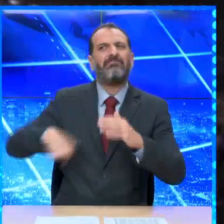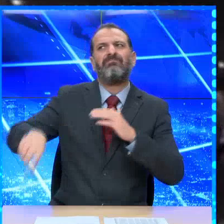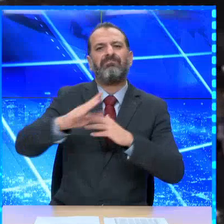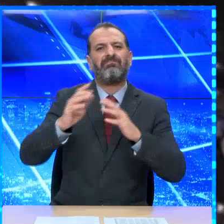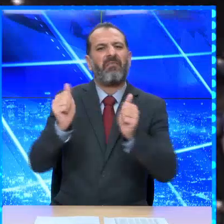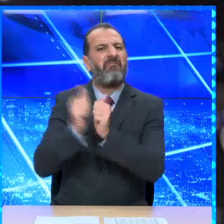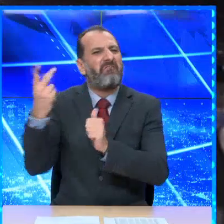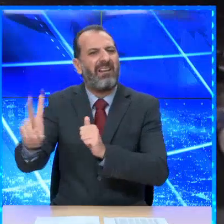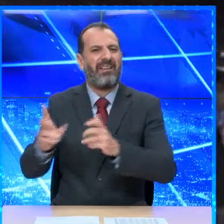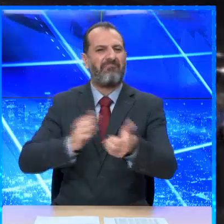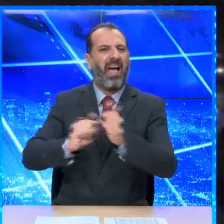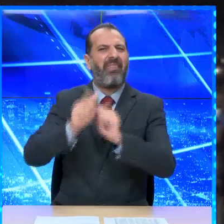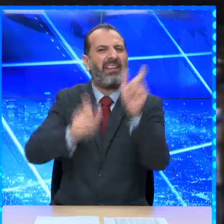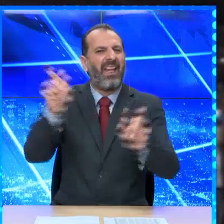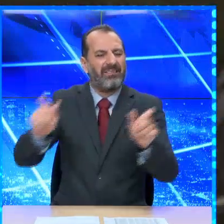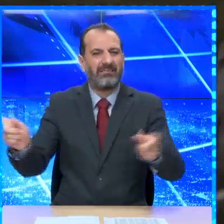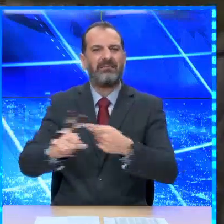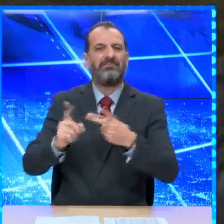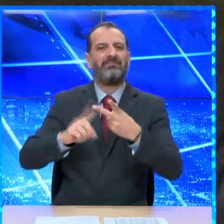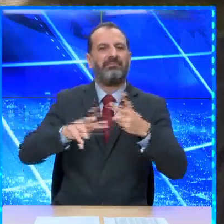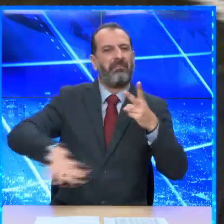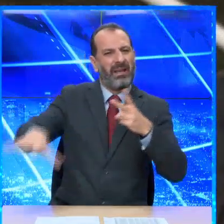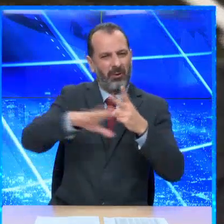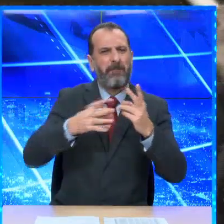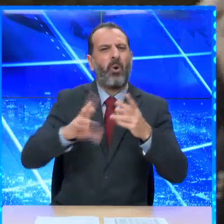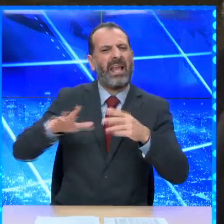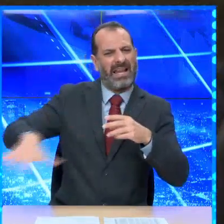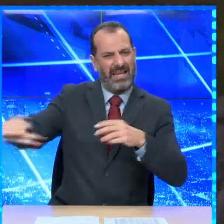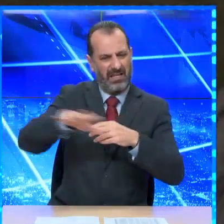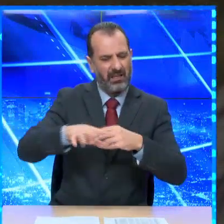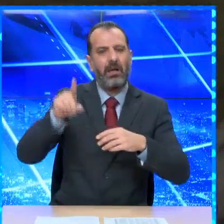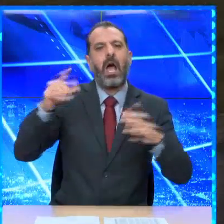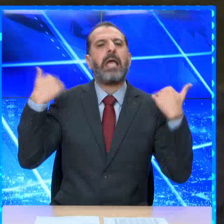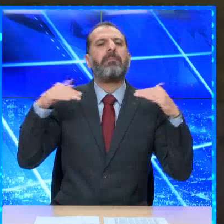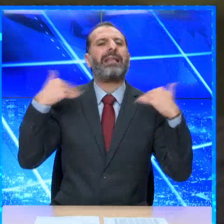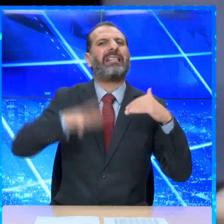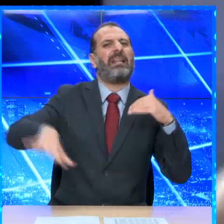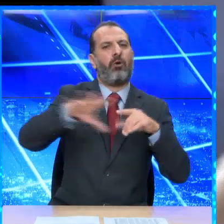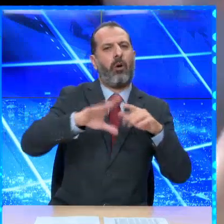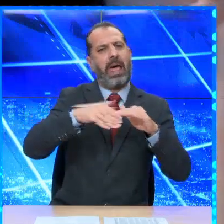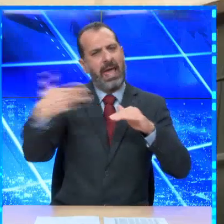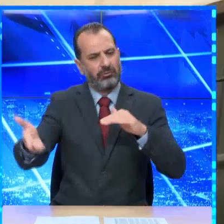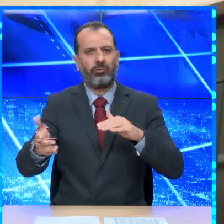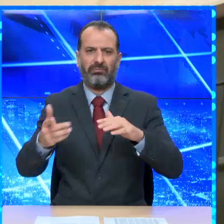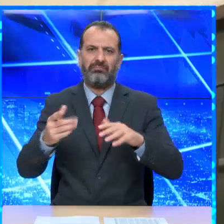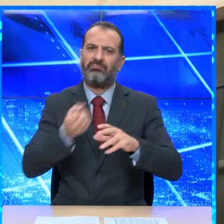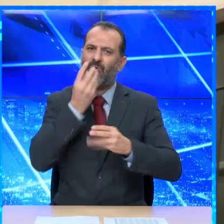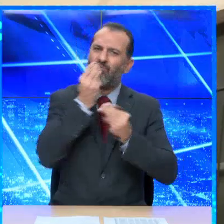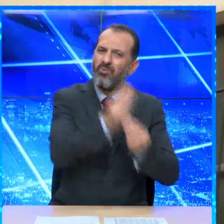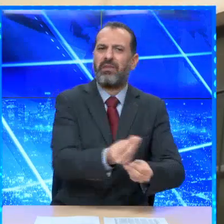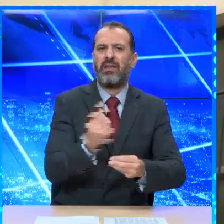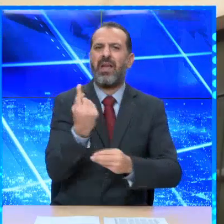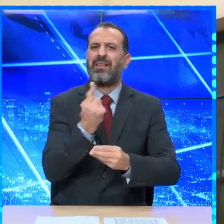αθλητές, κάτοικοι στην περιοχή της Πολύχνης. Βρισκόμαστε έξω από το γυμναστήριό του εδώ στην Πολύχνη και αφήνουν ένα λουλούδι, ανάβουν ένα